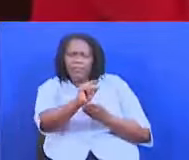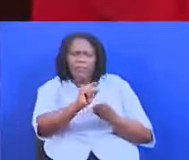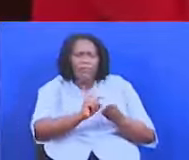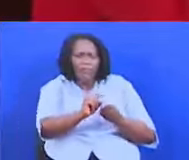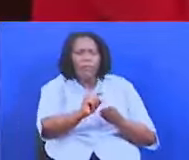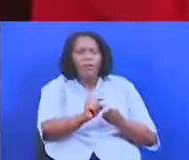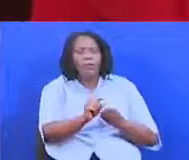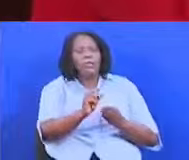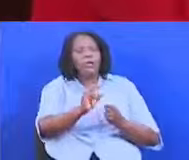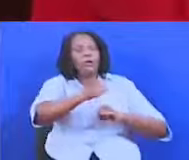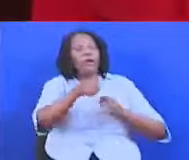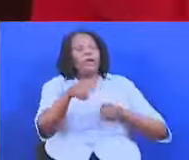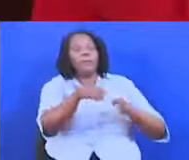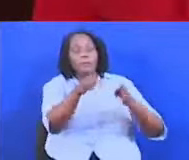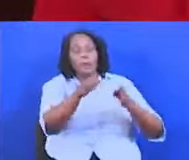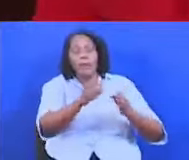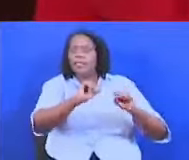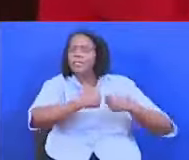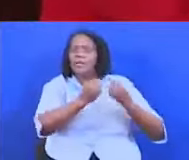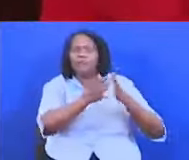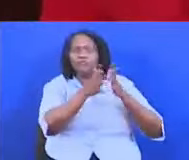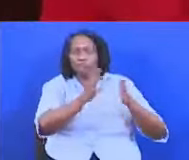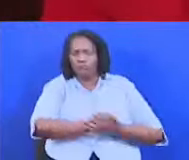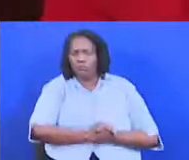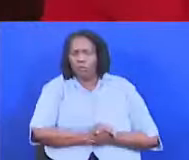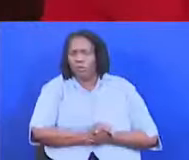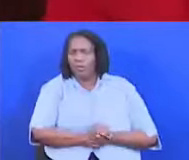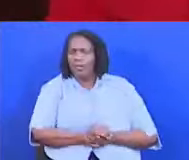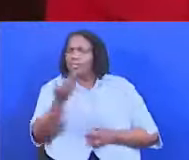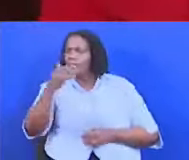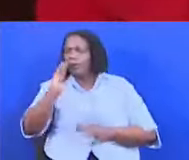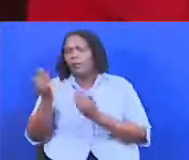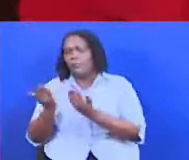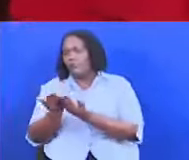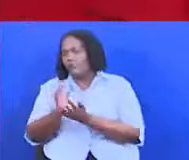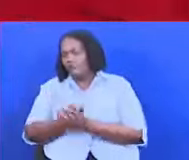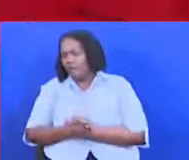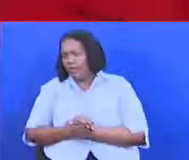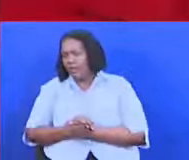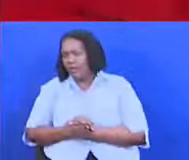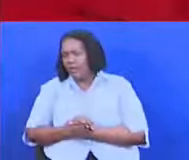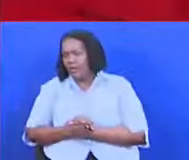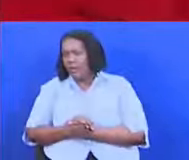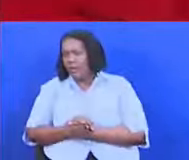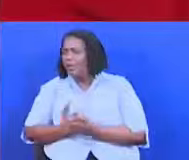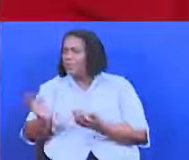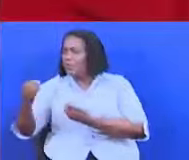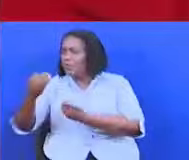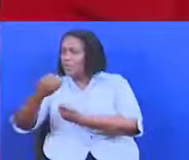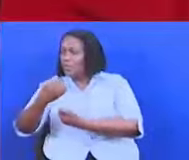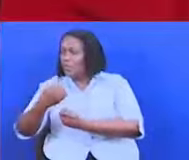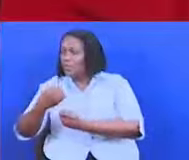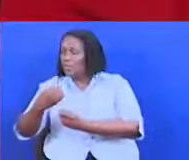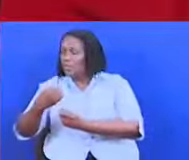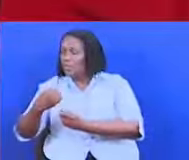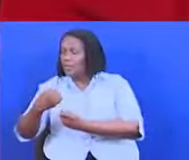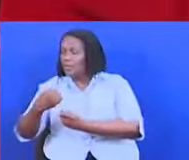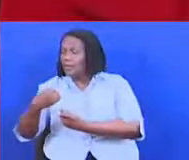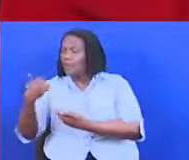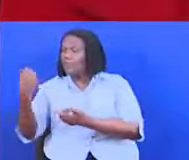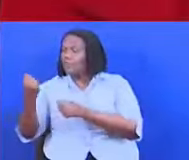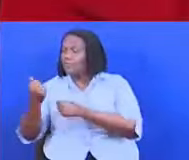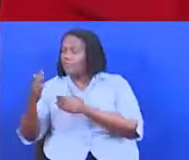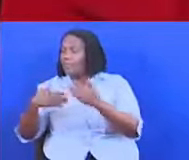kuna wazalishaji bado ni changamoto. Niombe sana kwa sababu ya uboreshaji mapato iko vizuri, basi tuangalie na namna bora